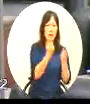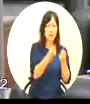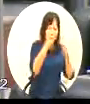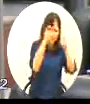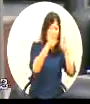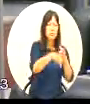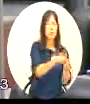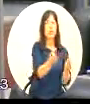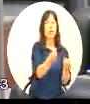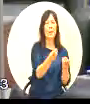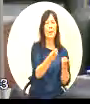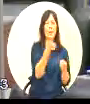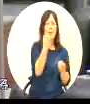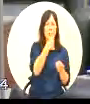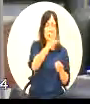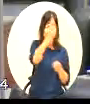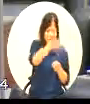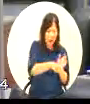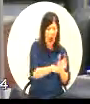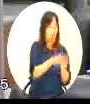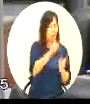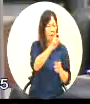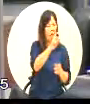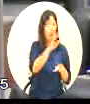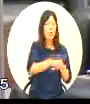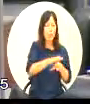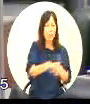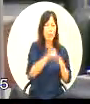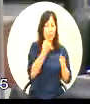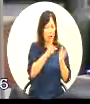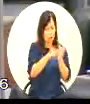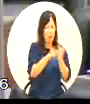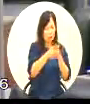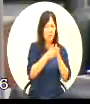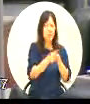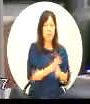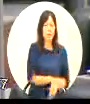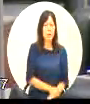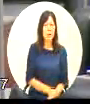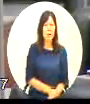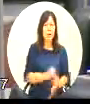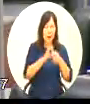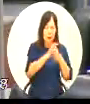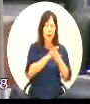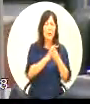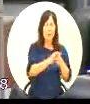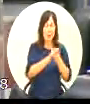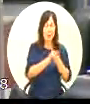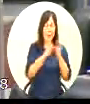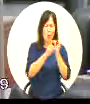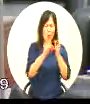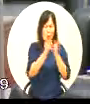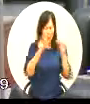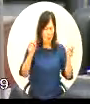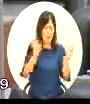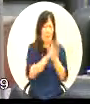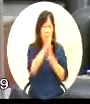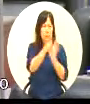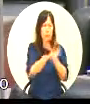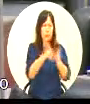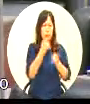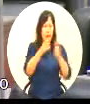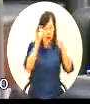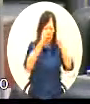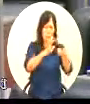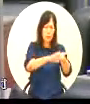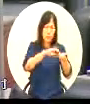雄，可能要到达高雄也很难啊，可能要一段时间。结果联络了好久好久，我们这个第一线高雄医学